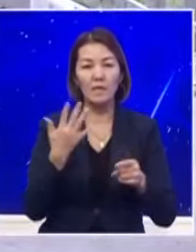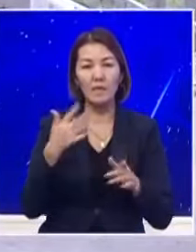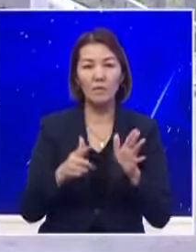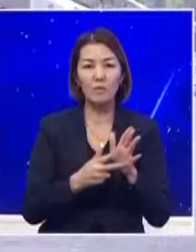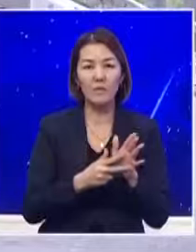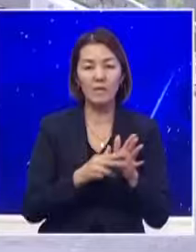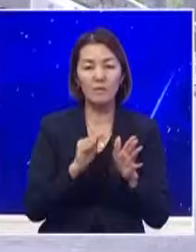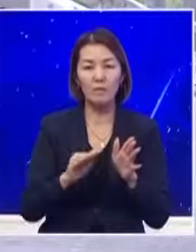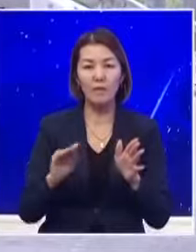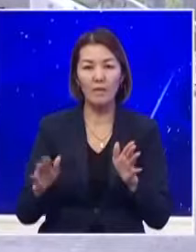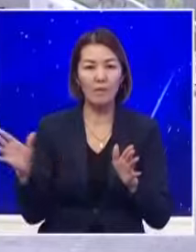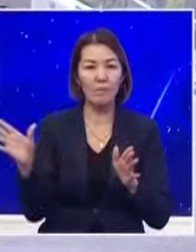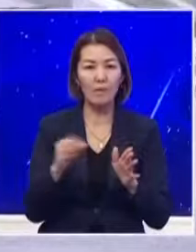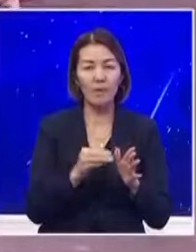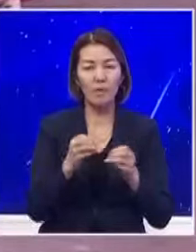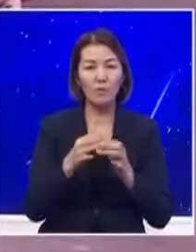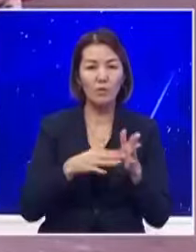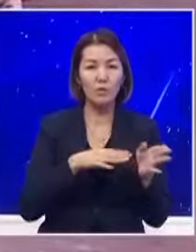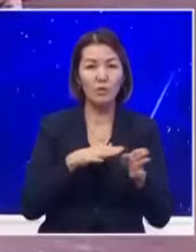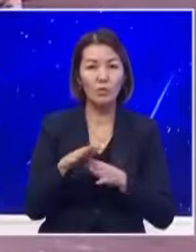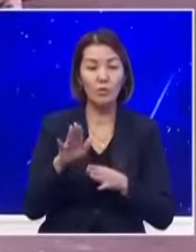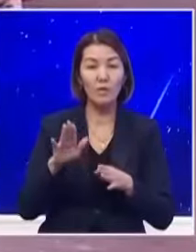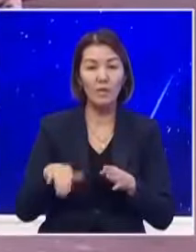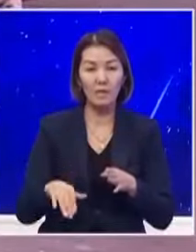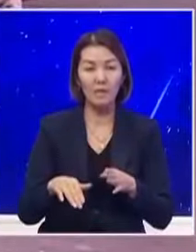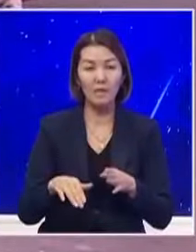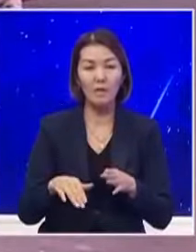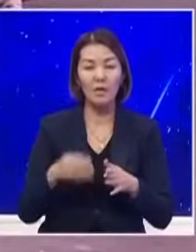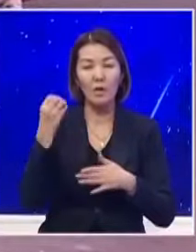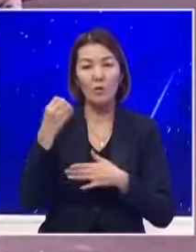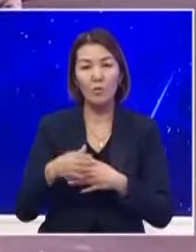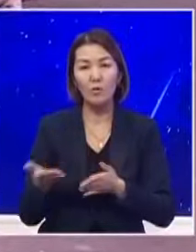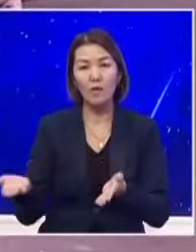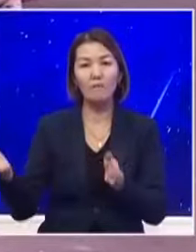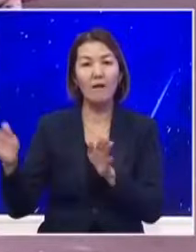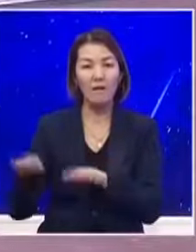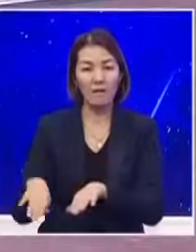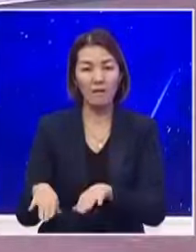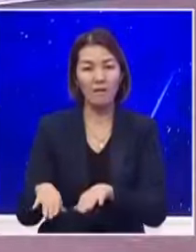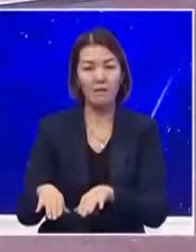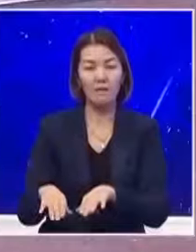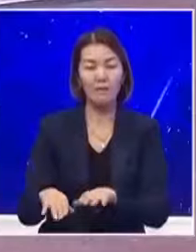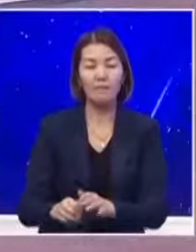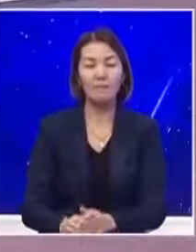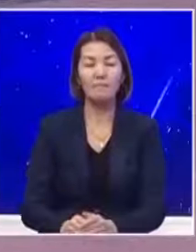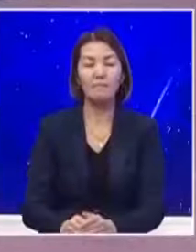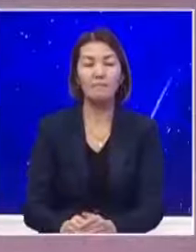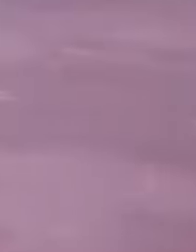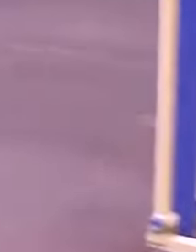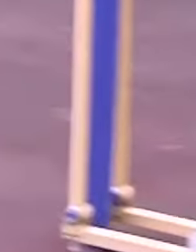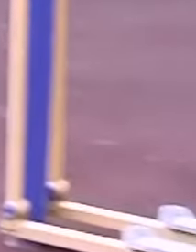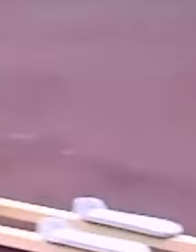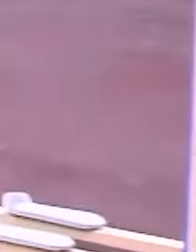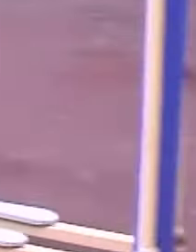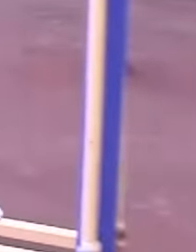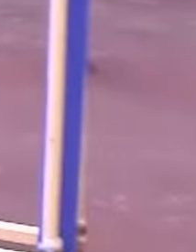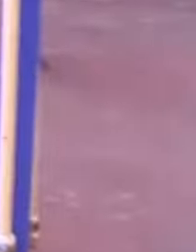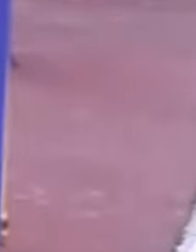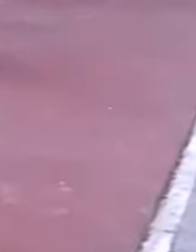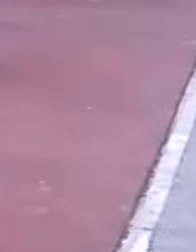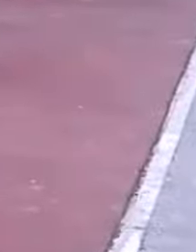баланың барлығы да кәмелеттік жасқа толғаннан кейін де осы мамандардың бақылауында болады. Роза Дүйсебаева, Жайық Құрманбаев,